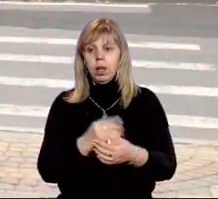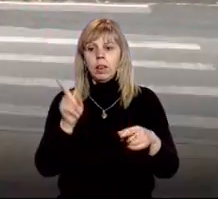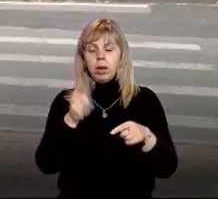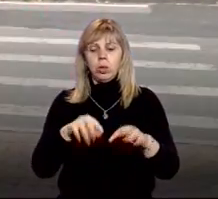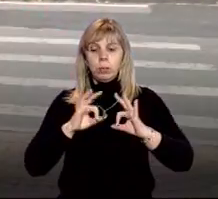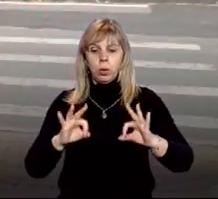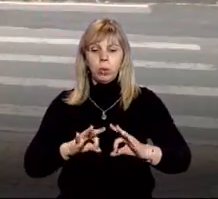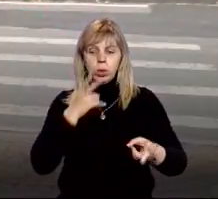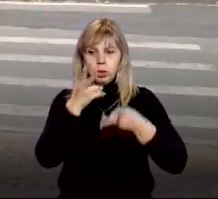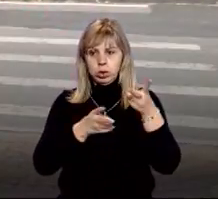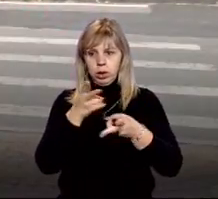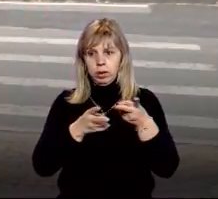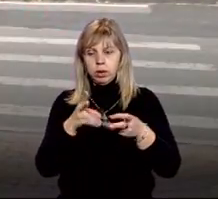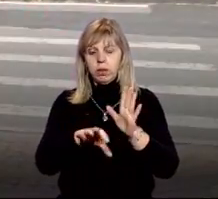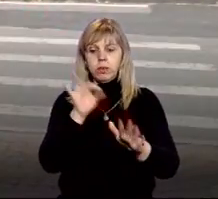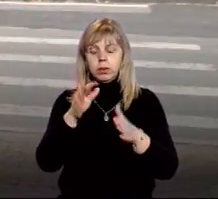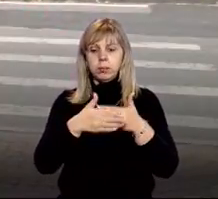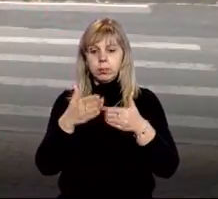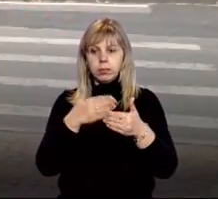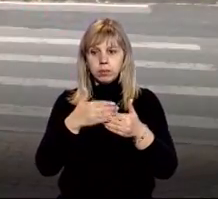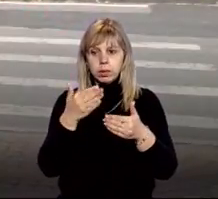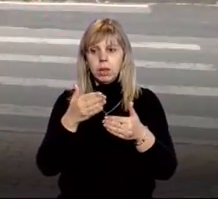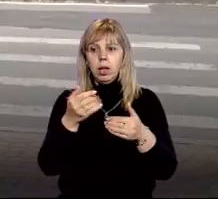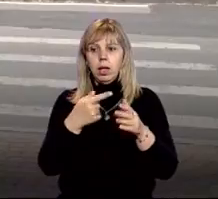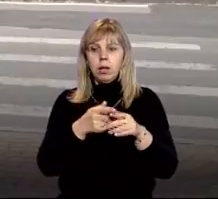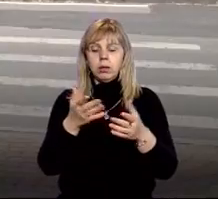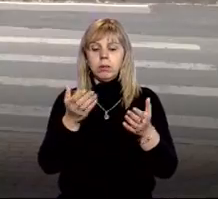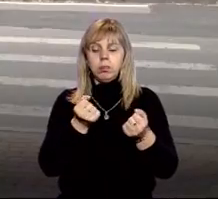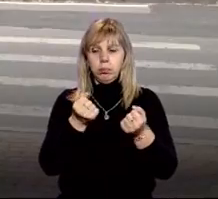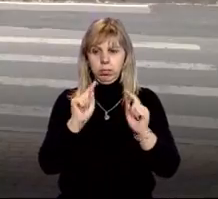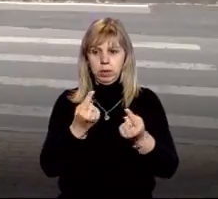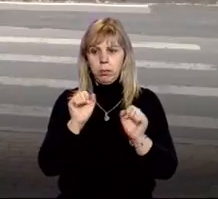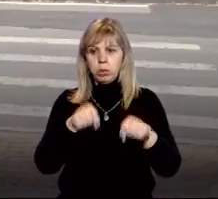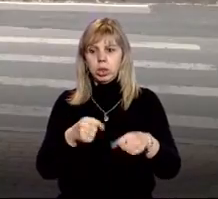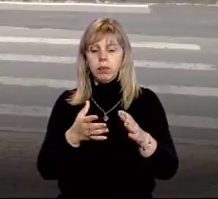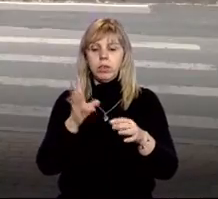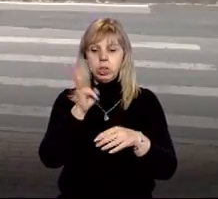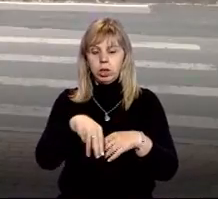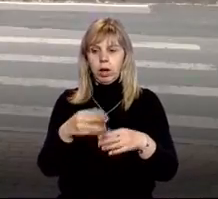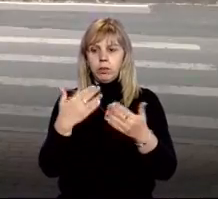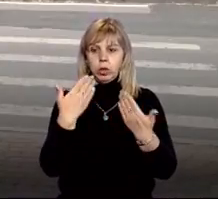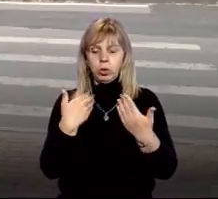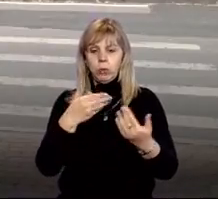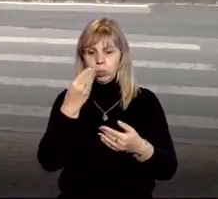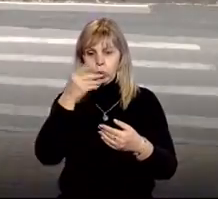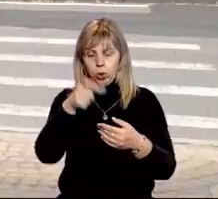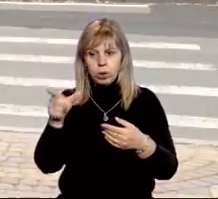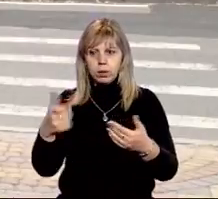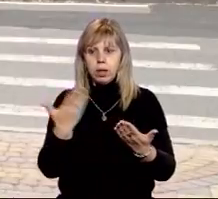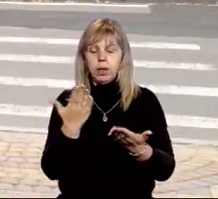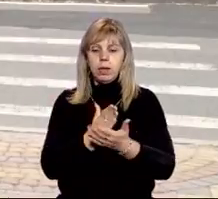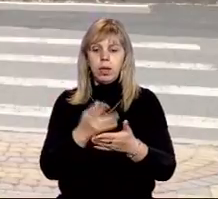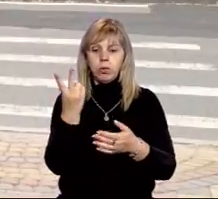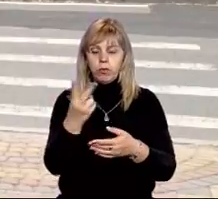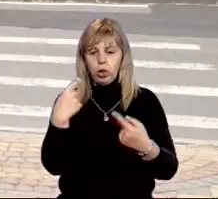Також прокуратура оскаржуватиме обраний запобіжний захід у вигляді тримання під вартою, але з можливістю внесення застави стосовно ужгородця, який є фігурантом